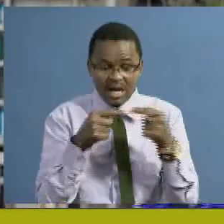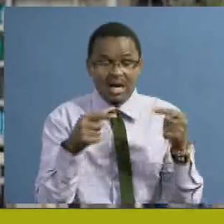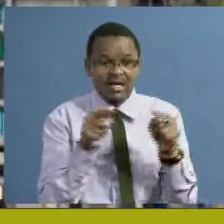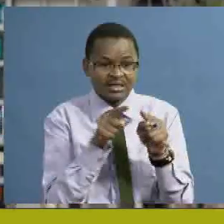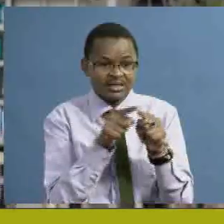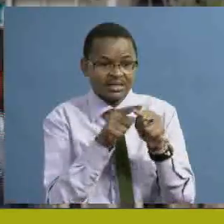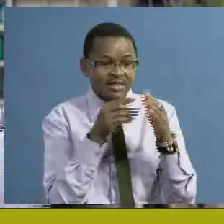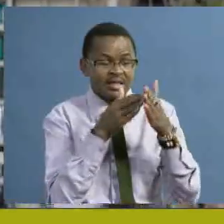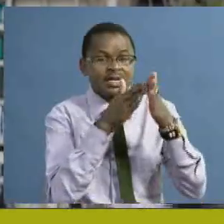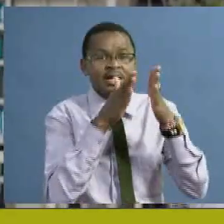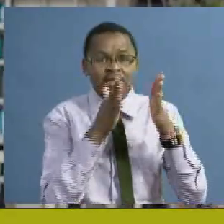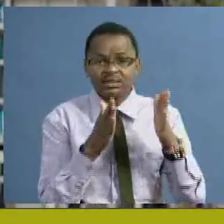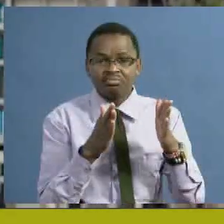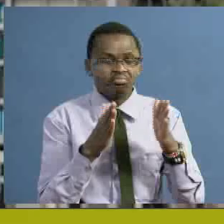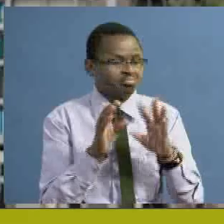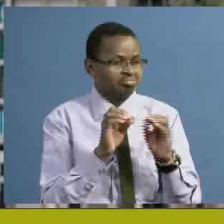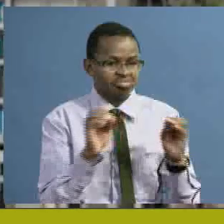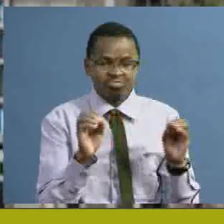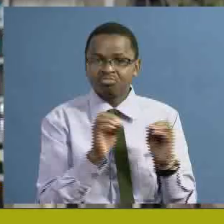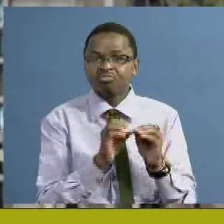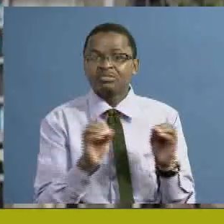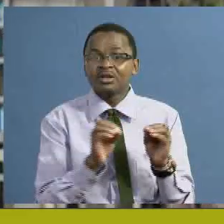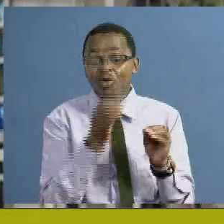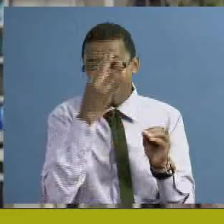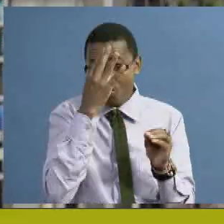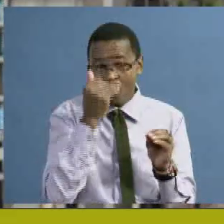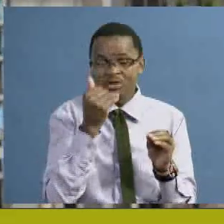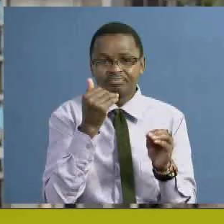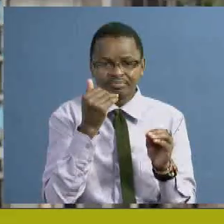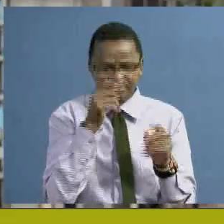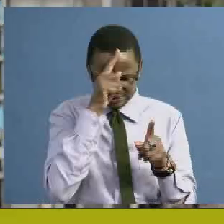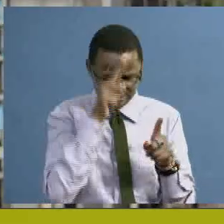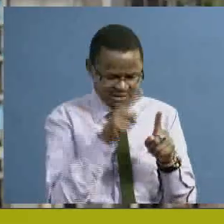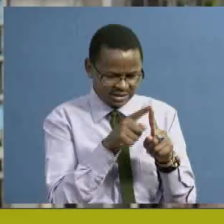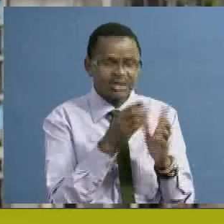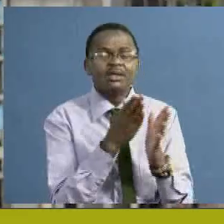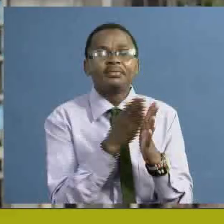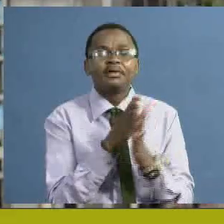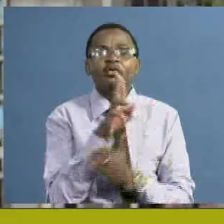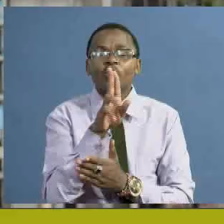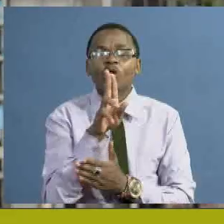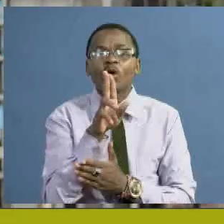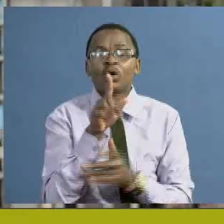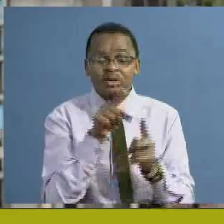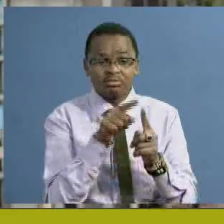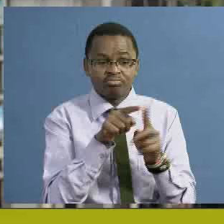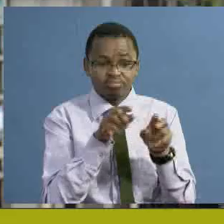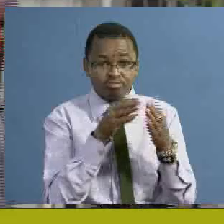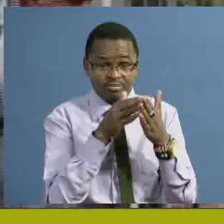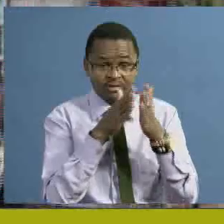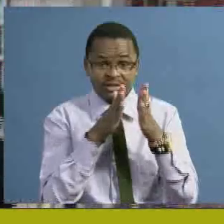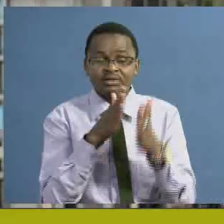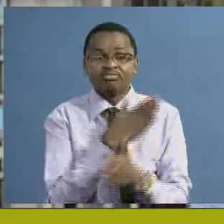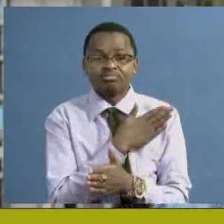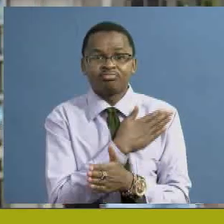upinzani na viongozi serikalini sasa haupo tena, kufuatia mwafaka baina ya Rais Uhuru Kenyatta na kiongozi wa